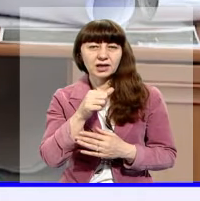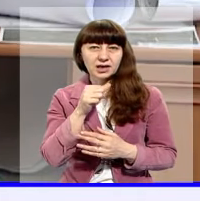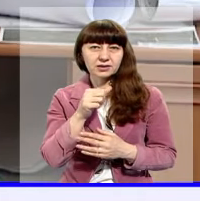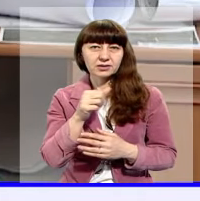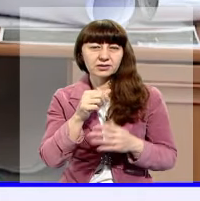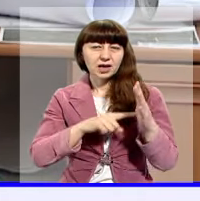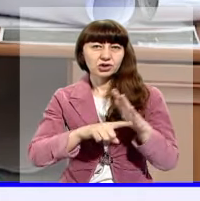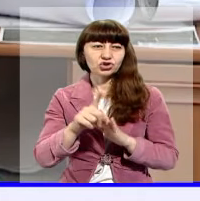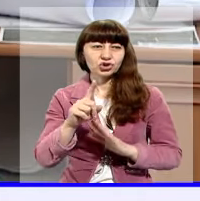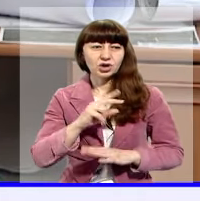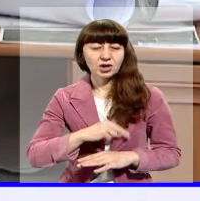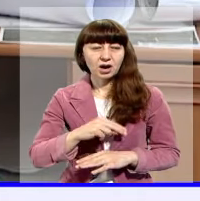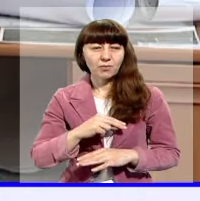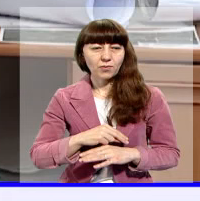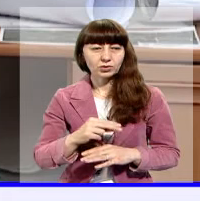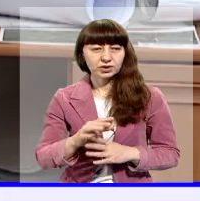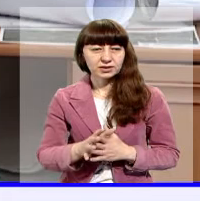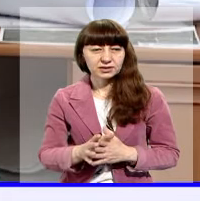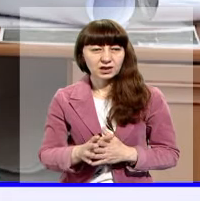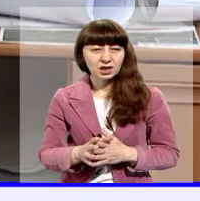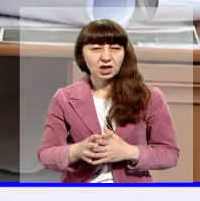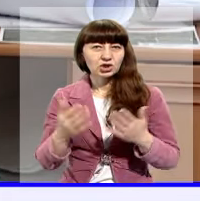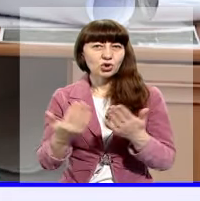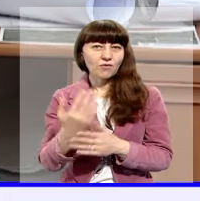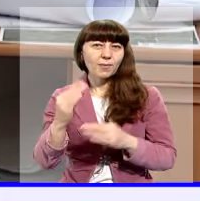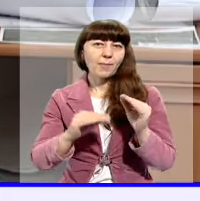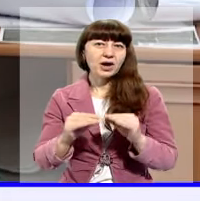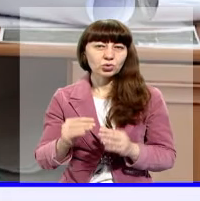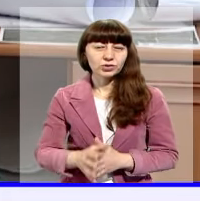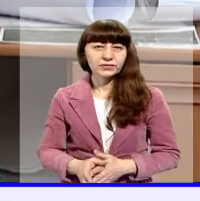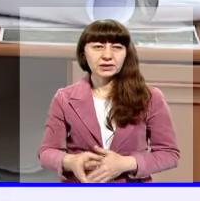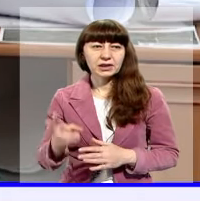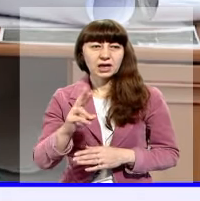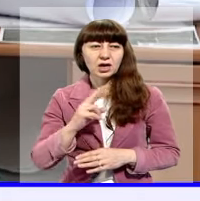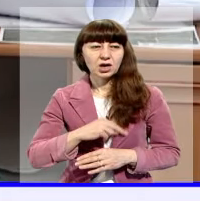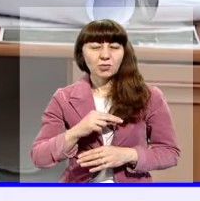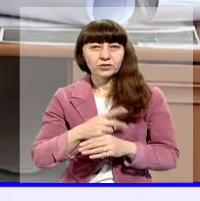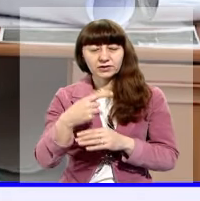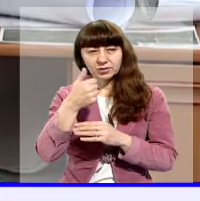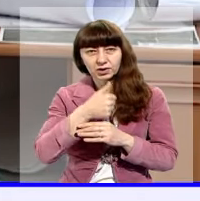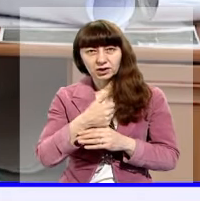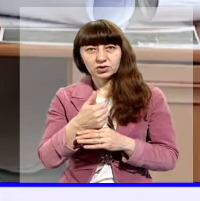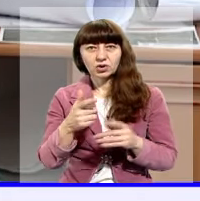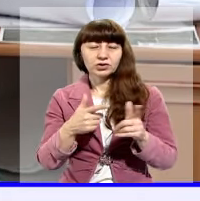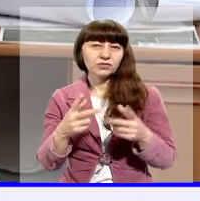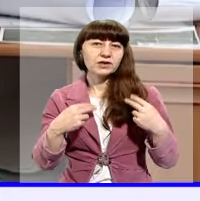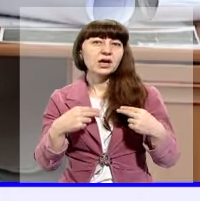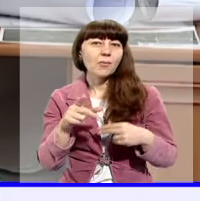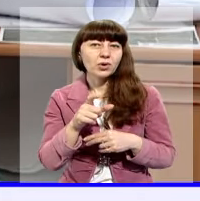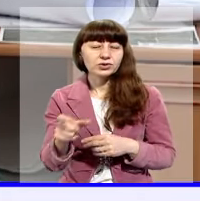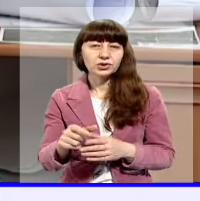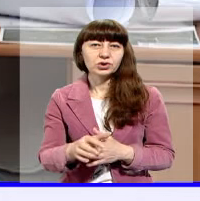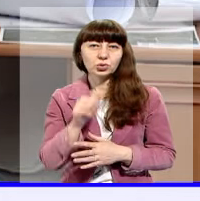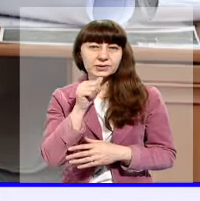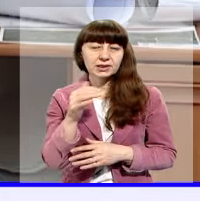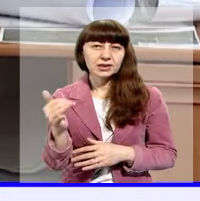ашылды. Енді міне жұмыс істеуге өзі де қызметкерлер де дайын. Қолымыздан келгенше апаттық жағдайларды болдырмауға тырысып жатырмыз. Десе де